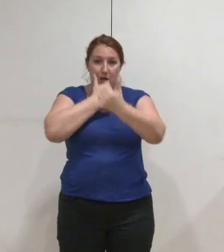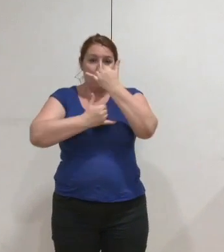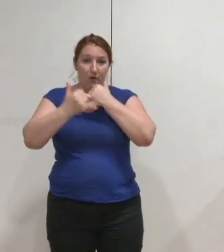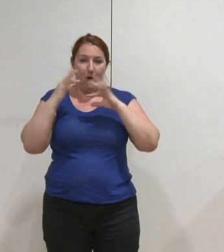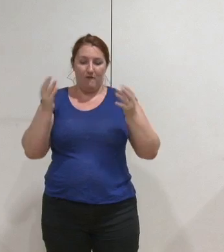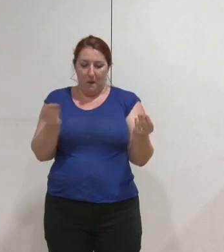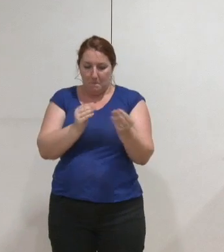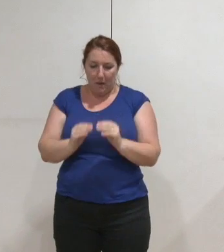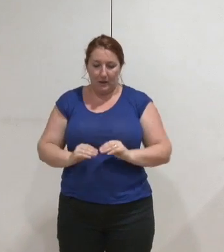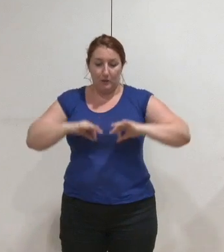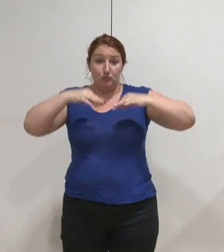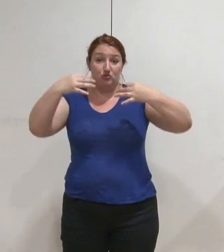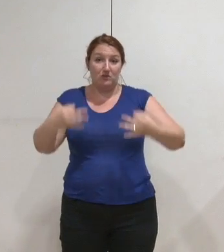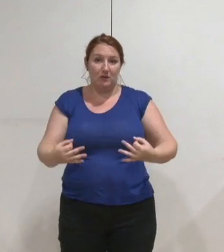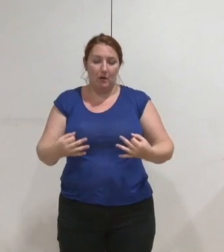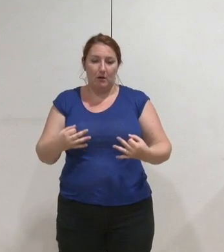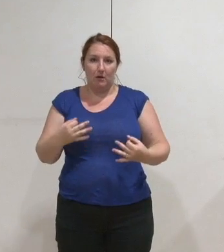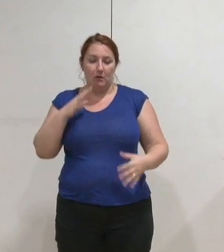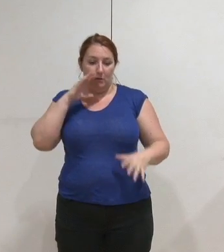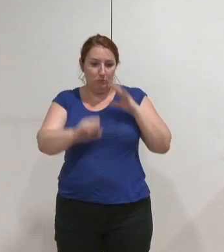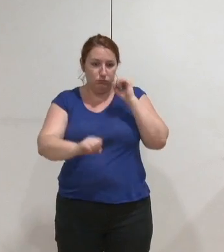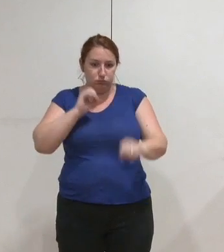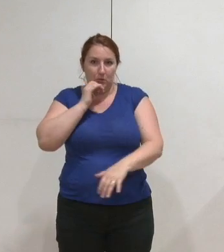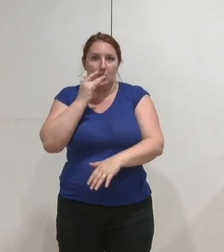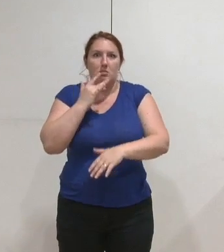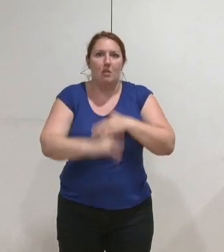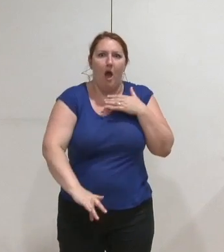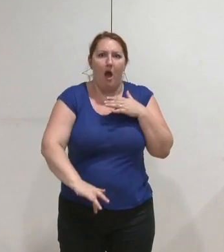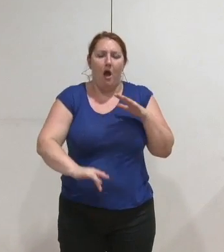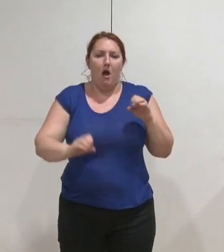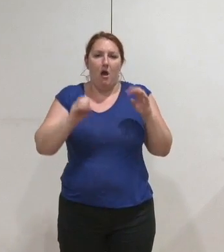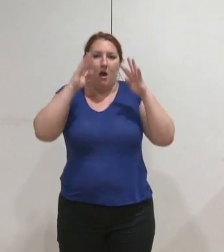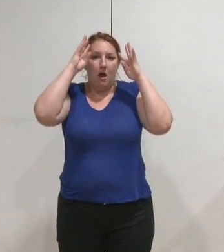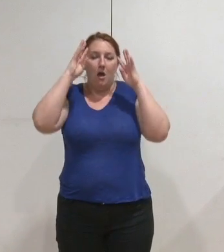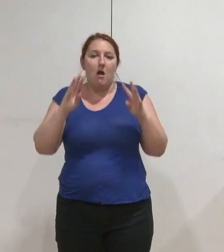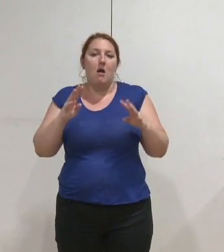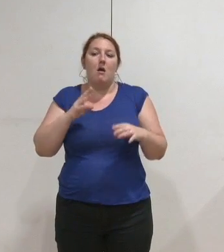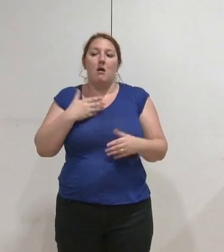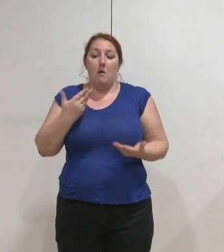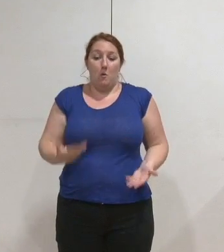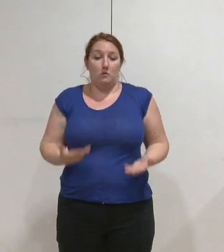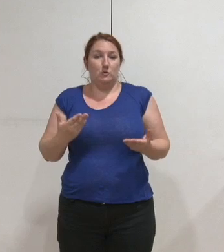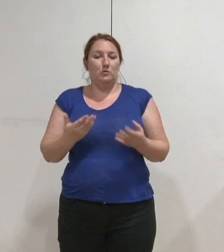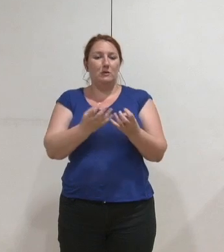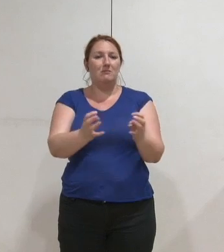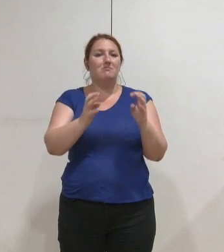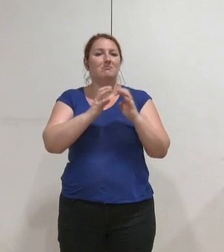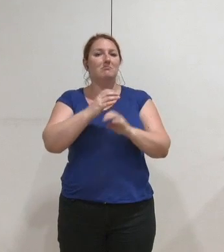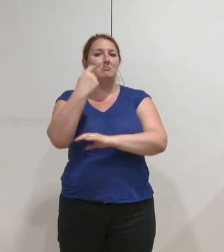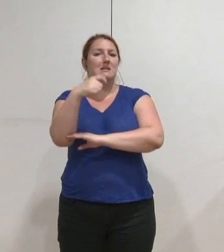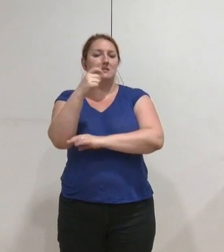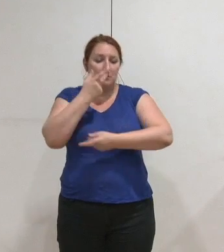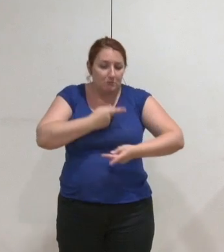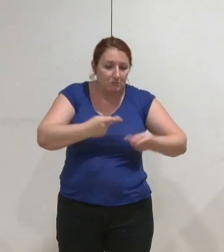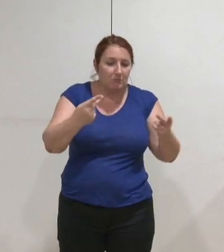budgétaire ces erreurs ont été relevées très tardivement cela a été annoncé ce jour en conférence des présidents et vendredi